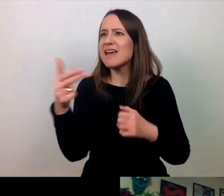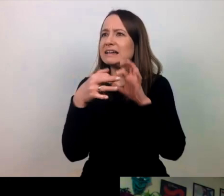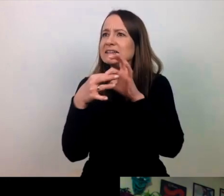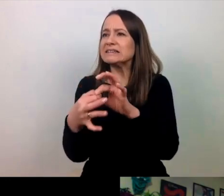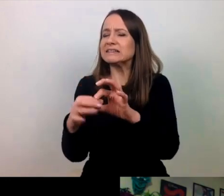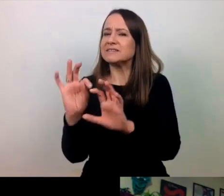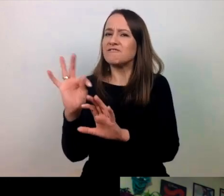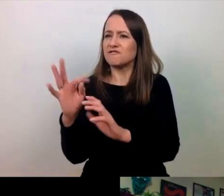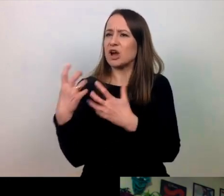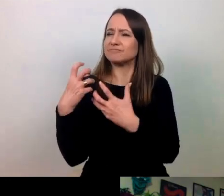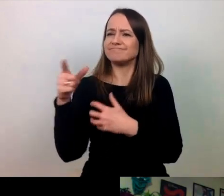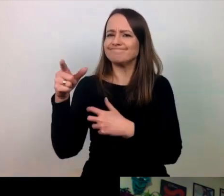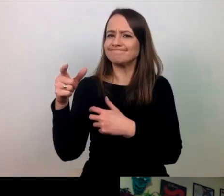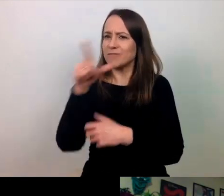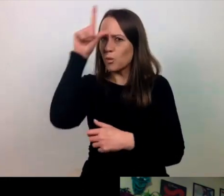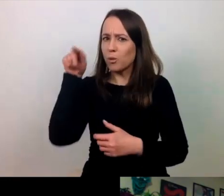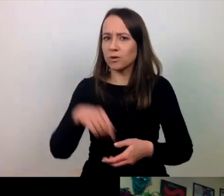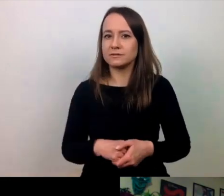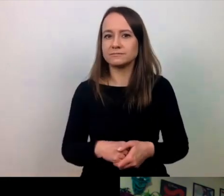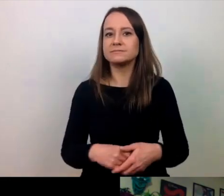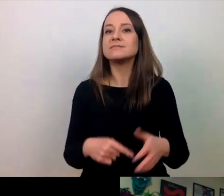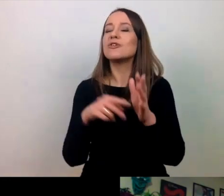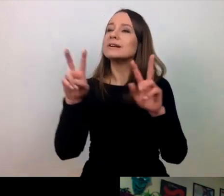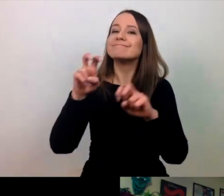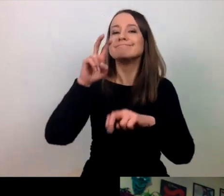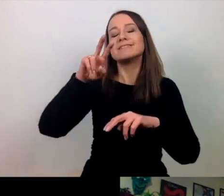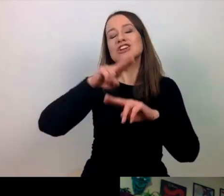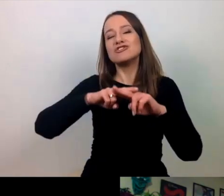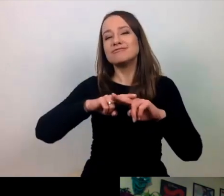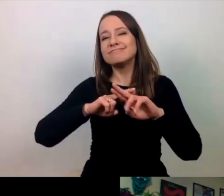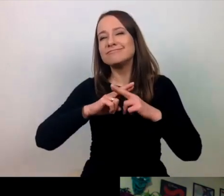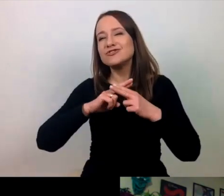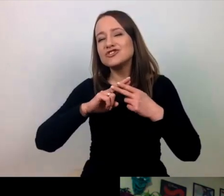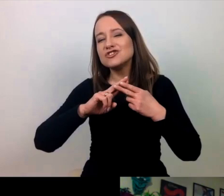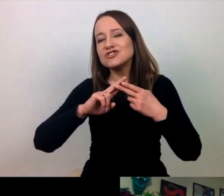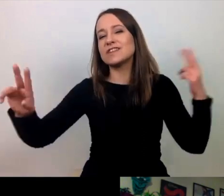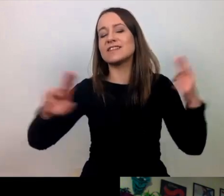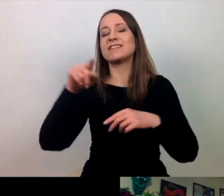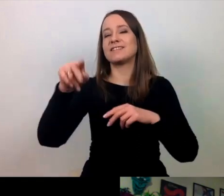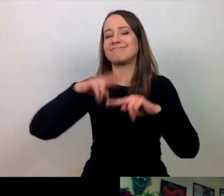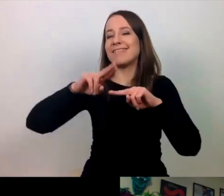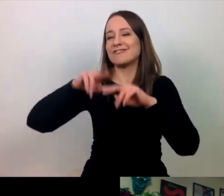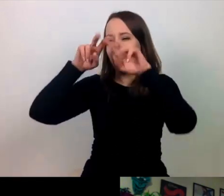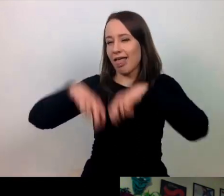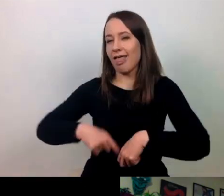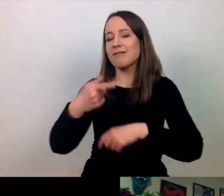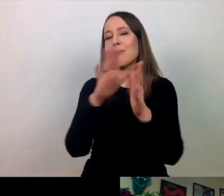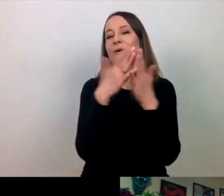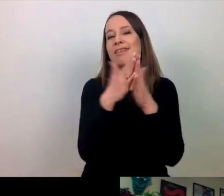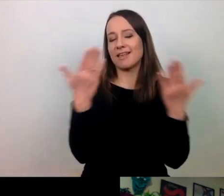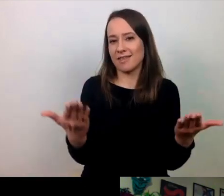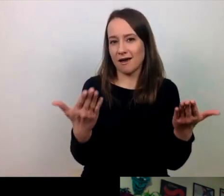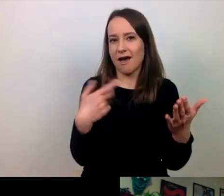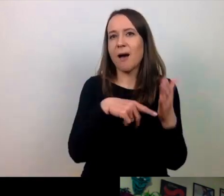momencie takie czyste narzędzia badawcze chyba się troszeczkę nie sprawdzają, a to wiem z gruntu literatury, no bo co zrobić, kiedy